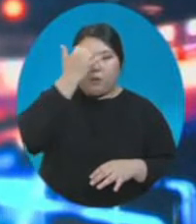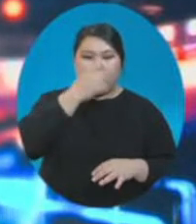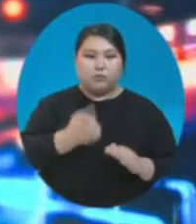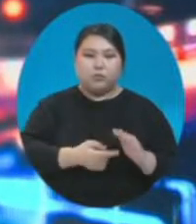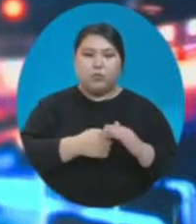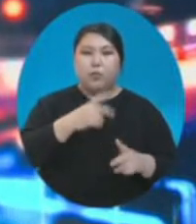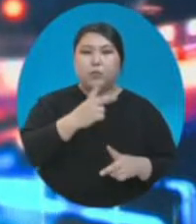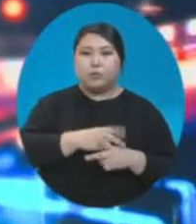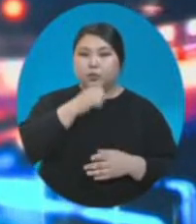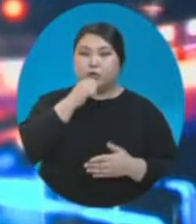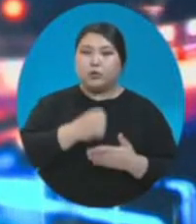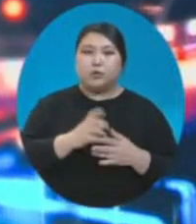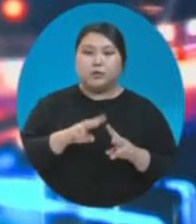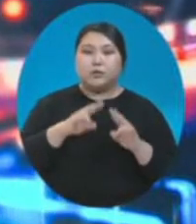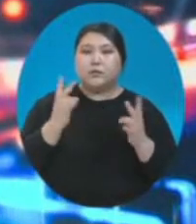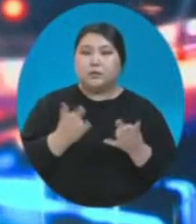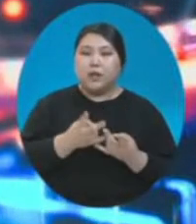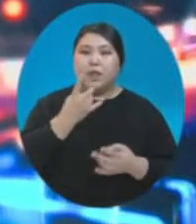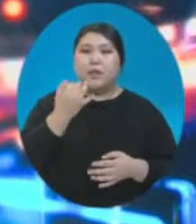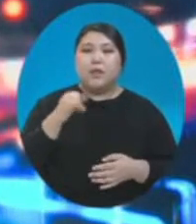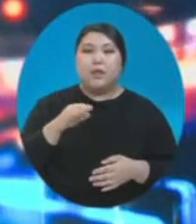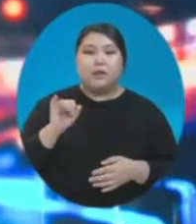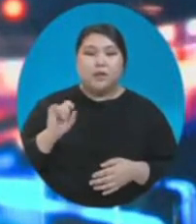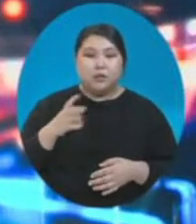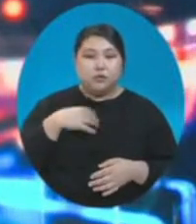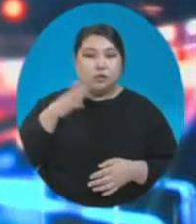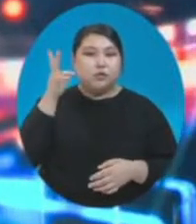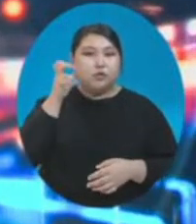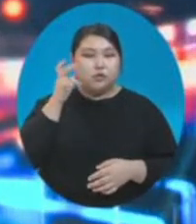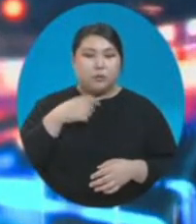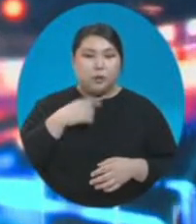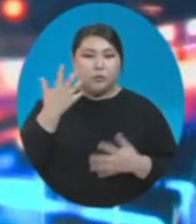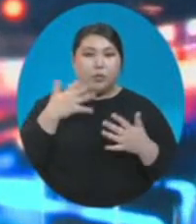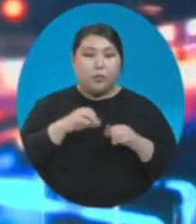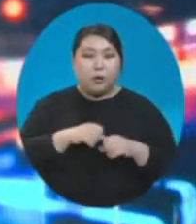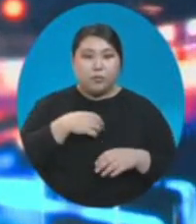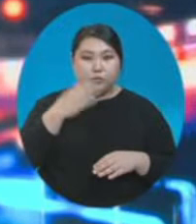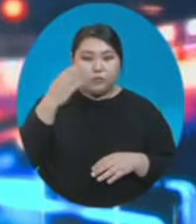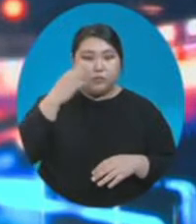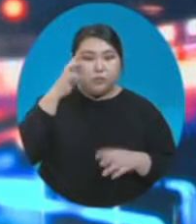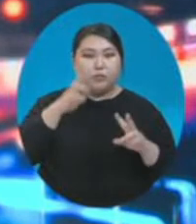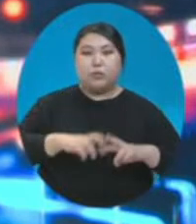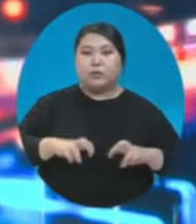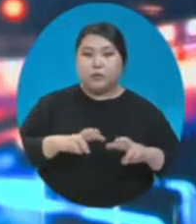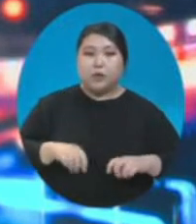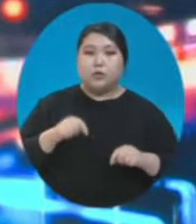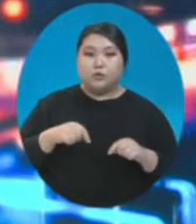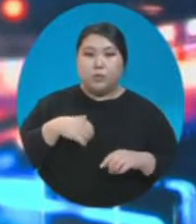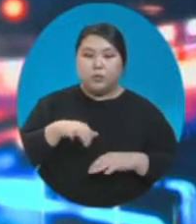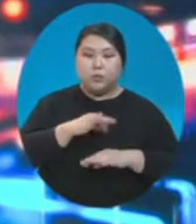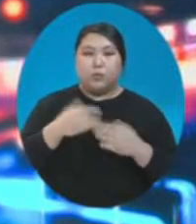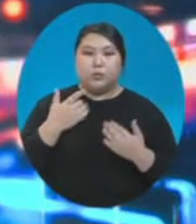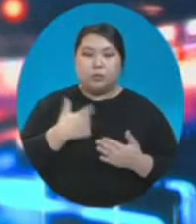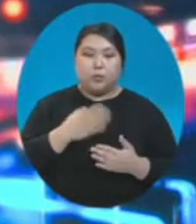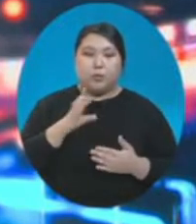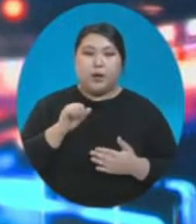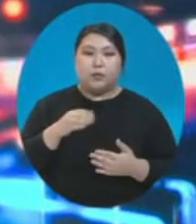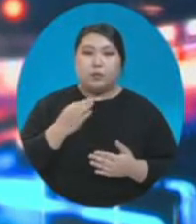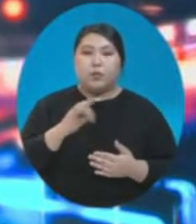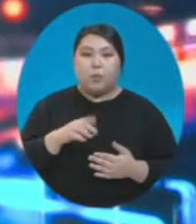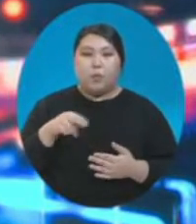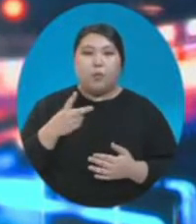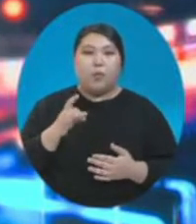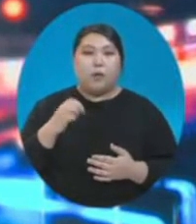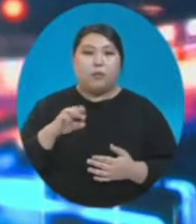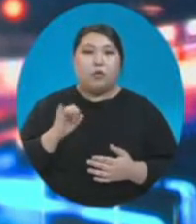хууль тогтоох нь нийтийн сонсголыг зохион байгуулах туршилгаас судалхаар болжээ. Монгодор улсын хурлын гишүүн Батчугар